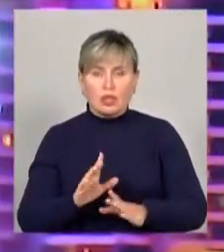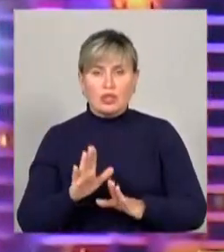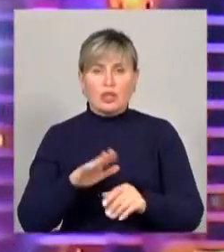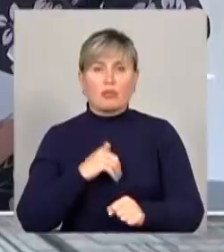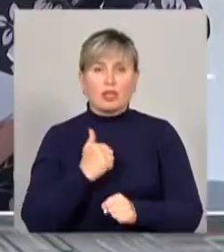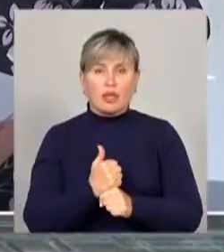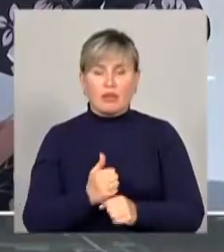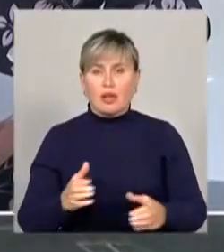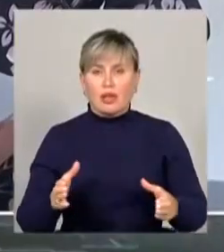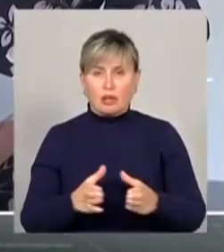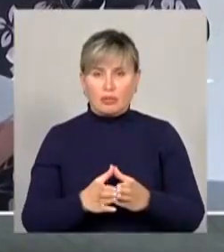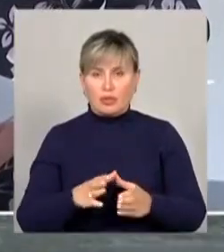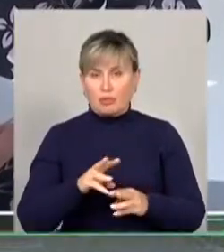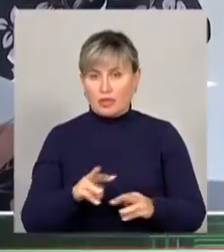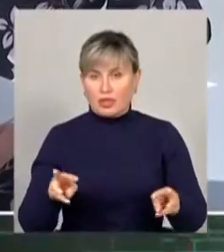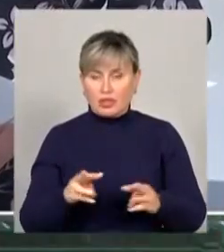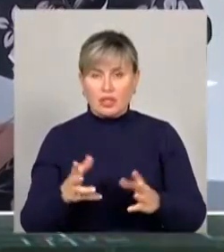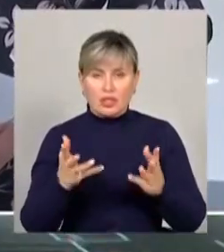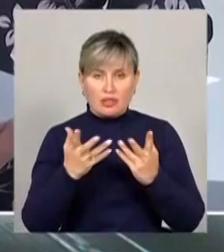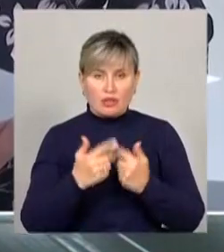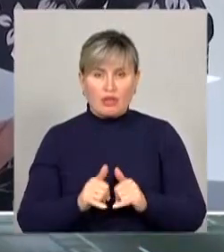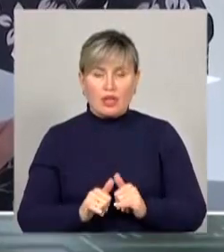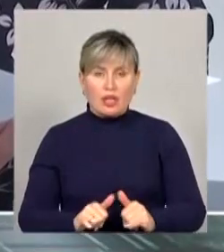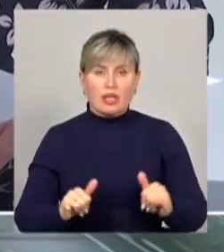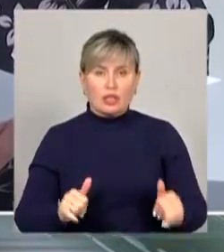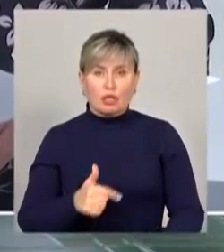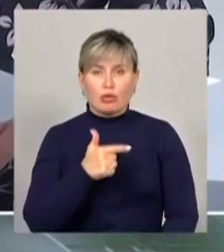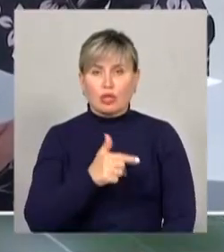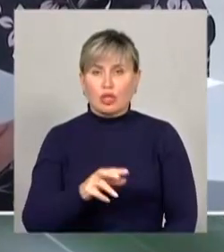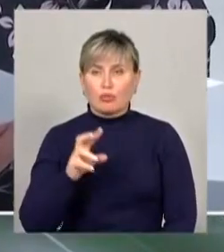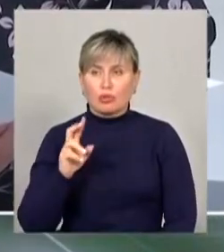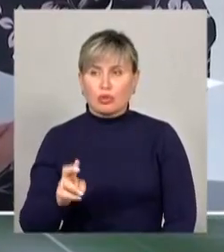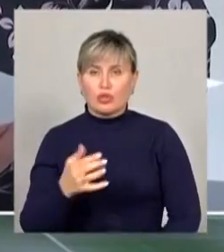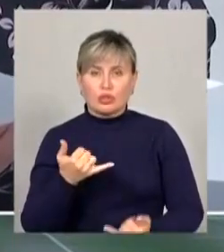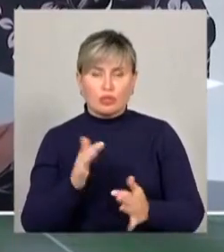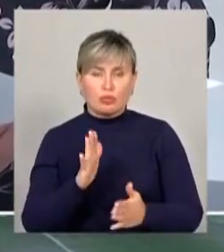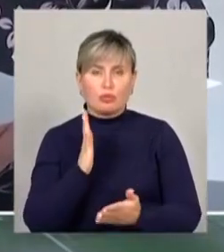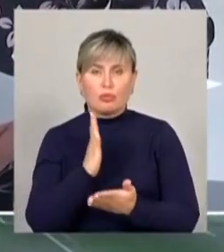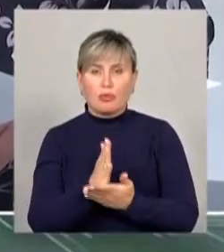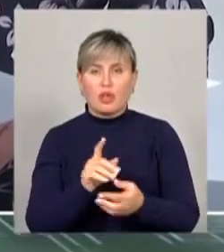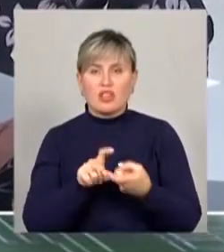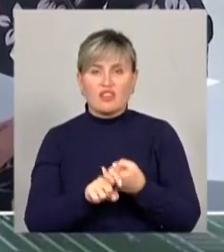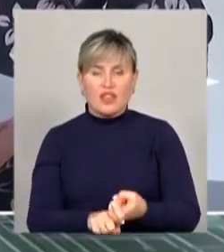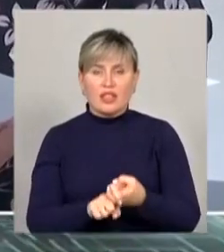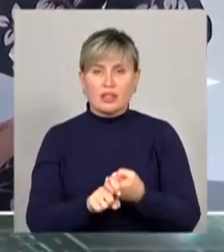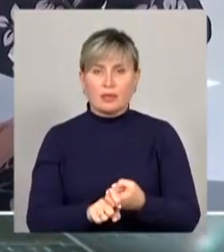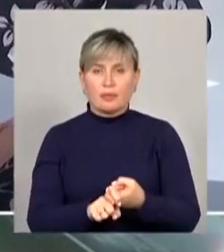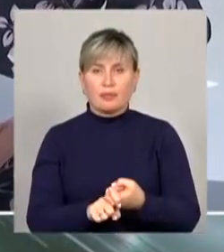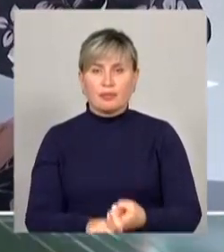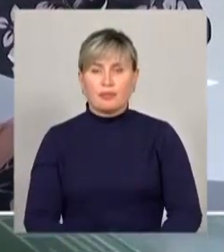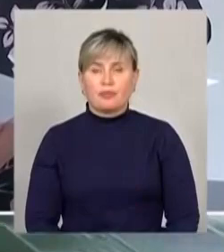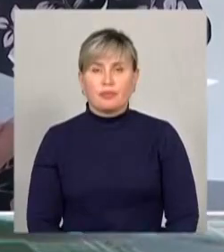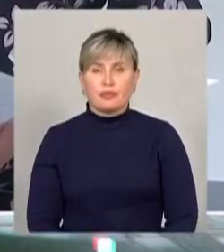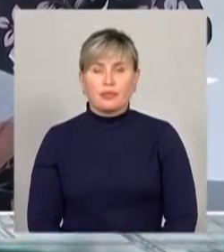комитета телекоммуникаций Министерства цифрового развития Гульнары Букеевой. Она выходит с нами на прямую связь. Гульнара Сембековна,